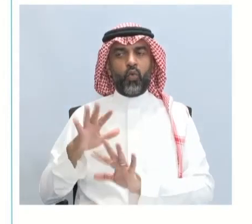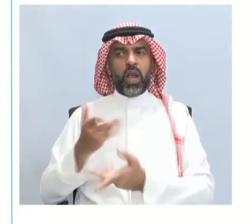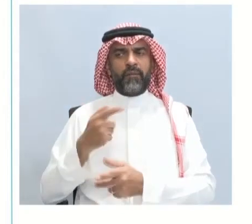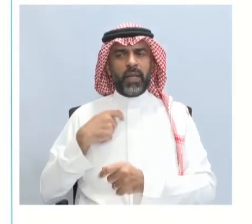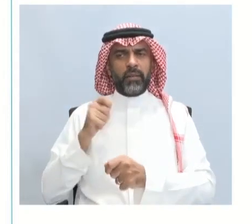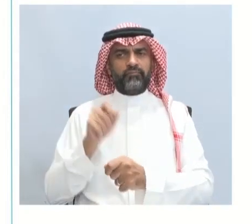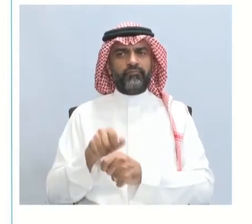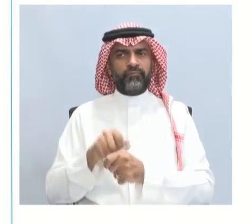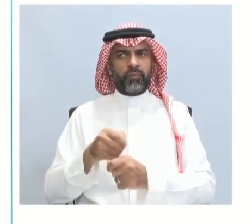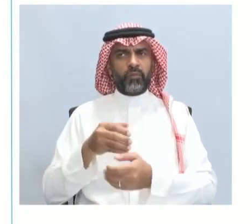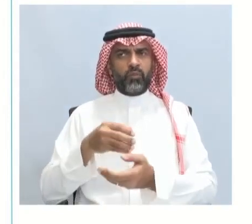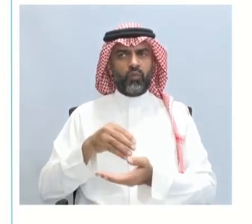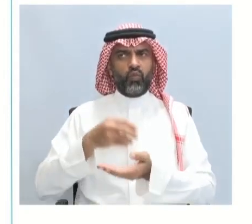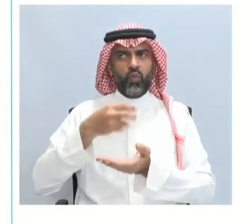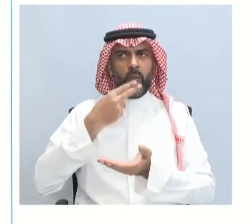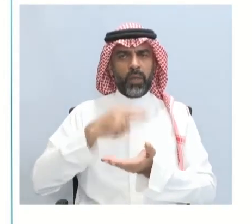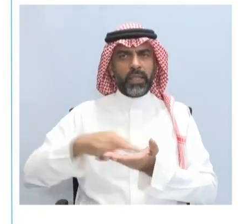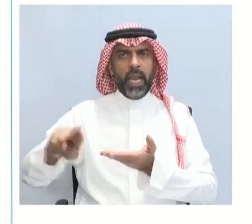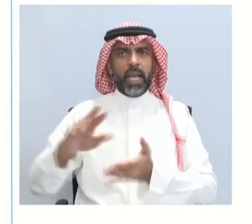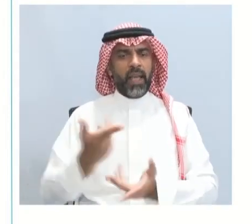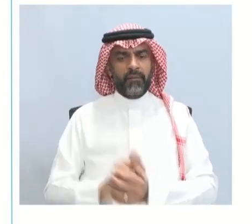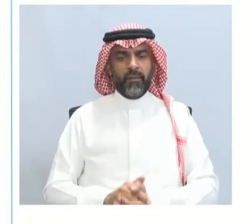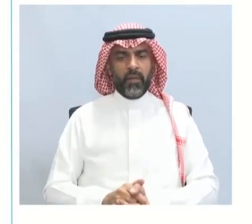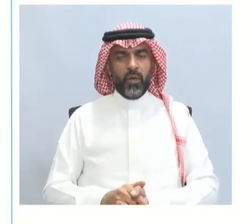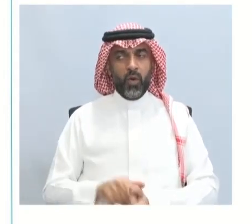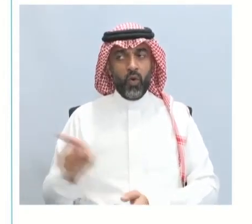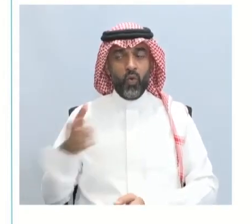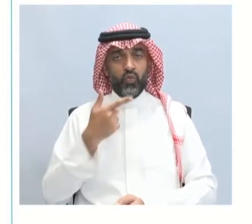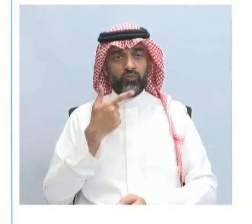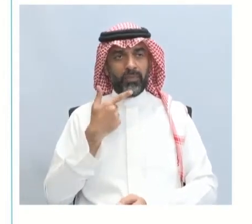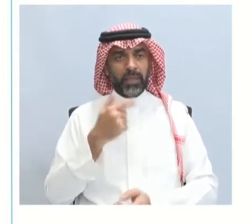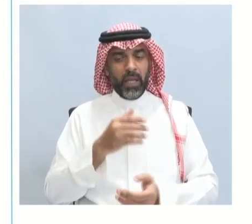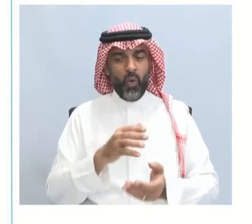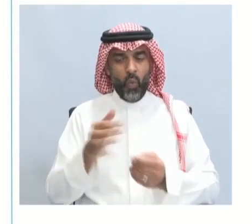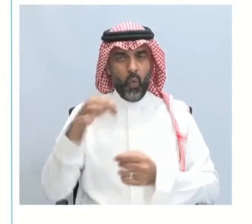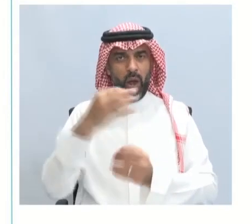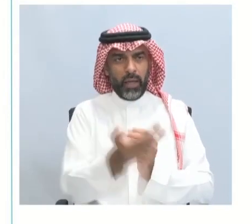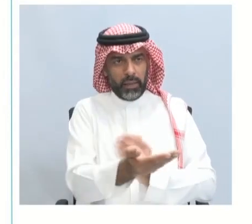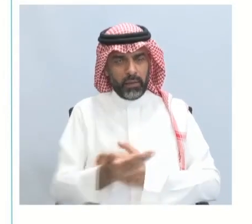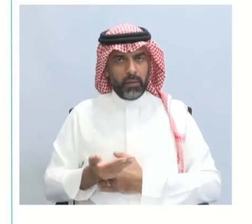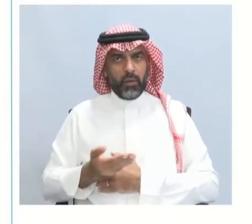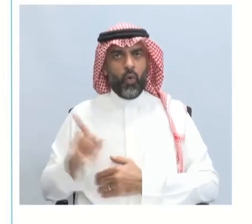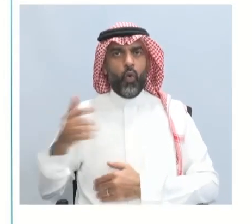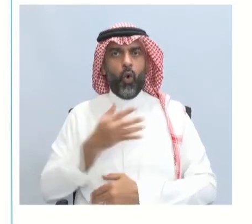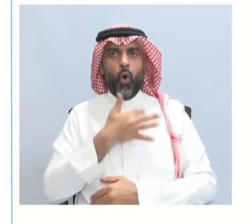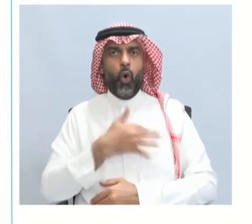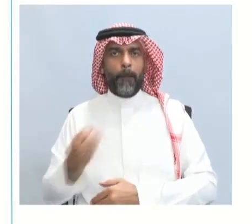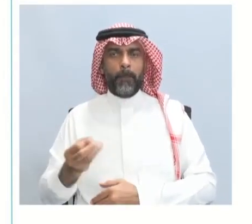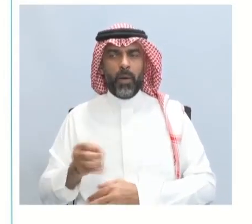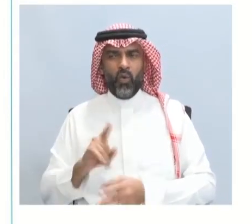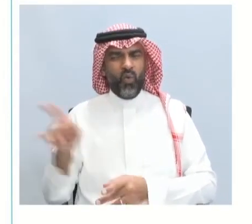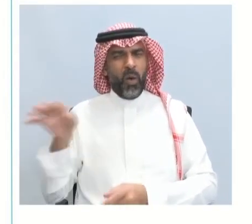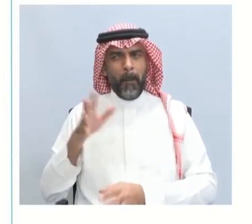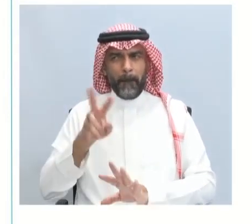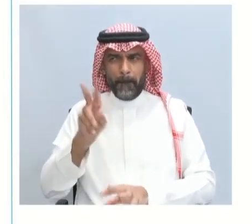قد يفضل هذا المدير ان تسلمه بشكل ورقي ام الكتروني من حيث التفضيلات سواء